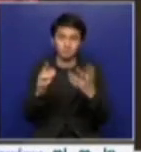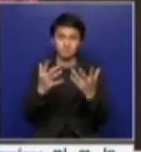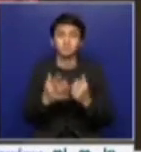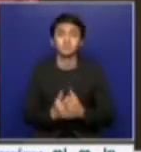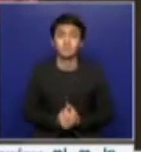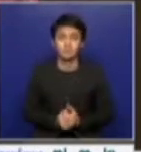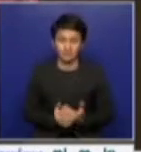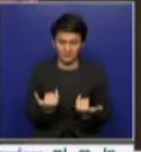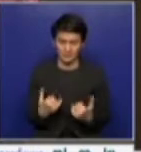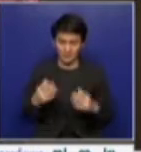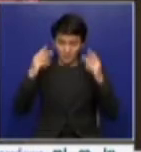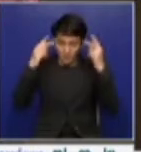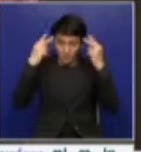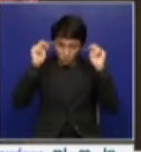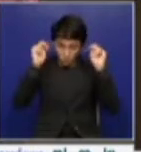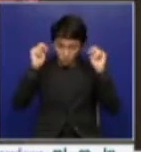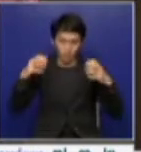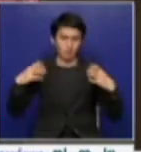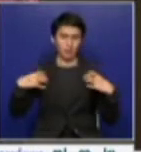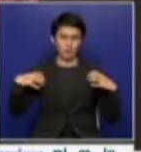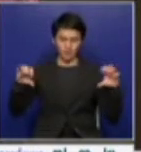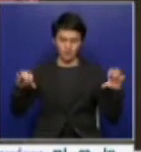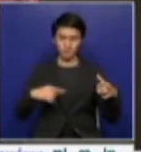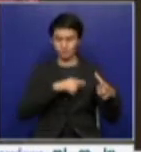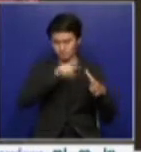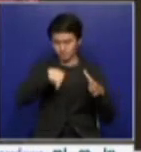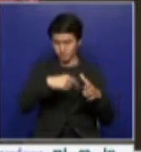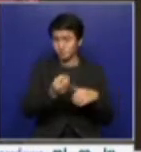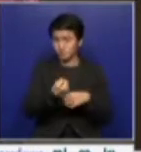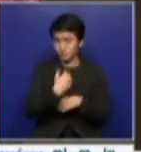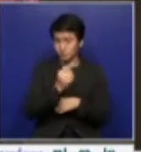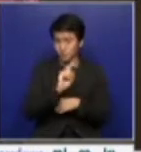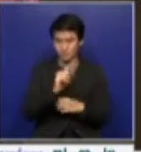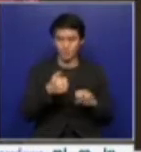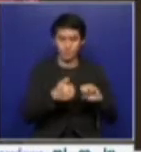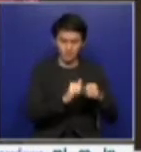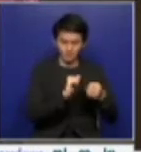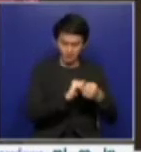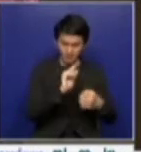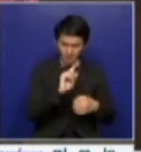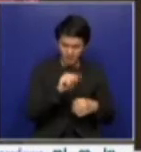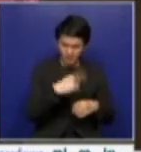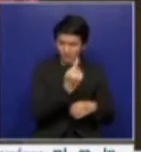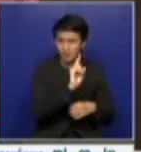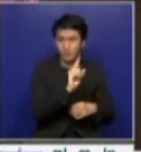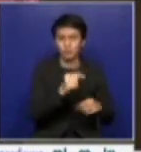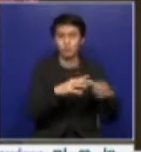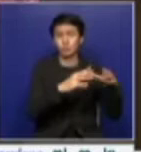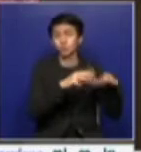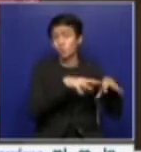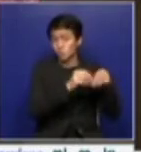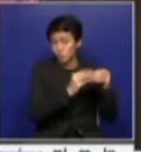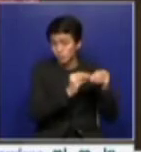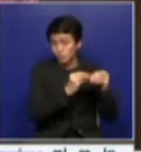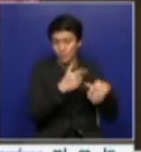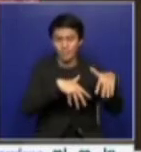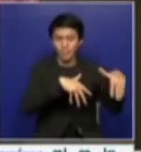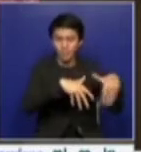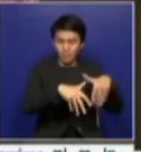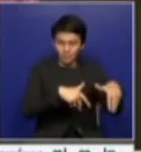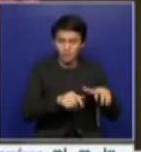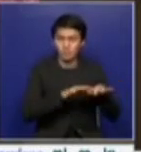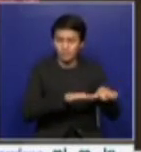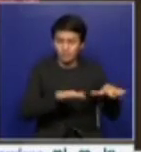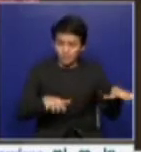มนตรีและรัฐบาลมองว่าปัญหาที่เกิดขึ้นนั้นเกิดจากการชุมนุมซึ่งเป็นนักเรียนนัก